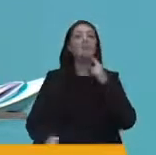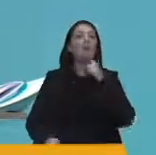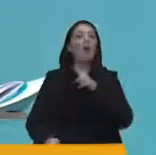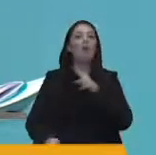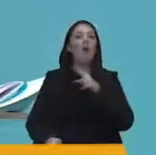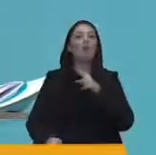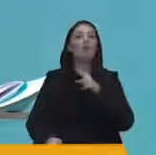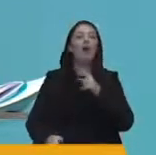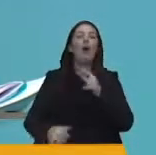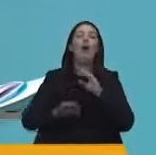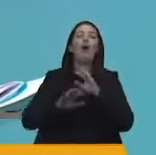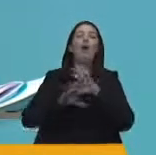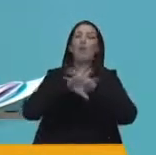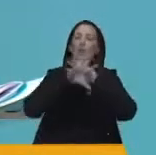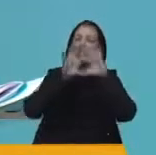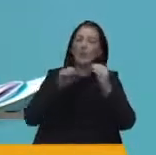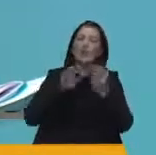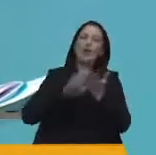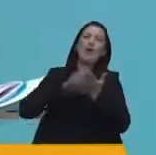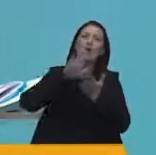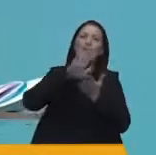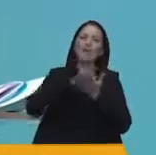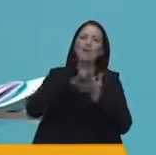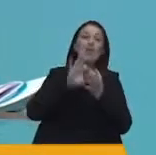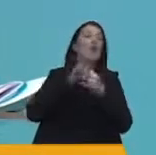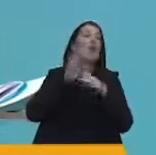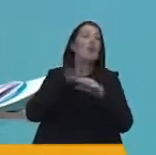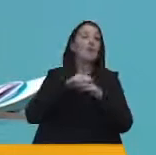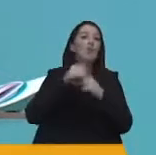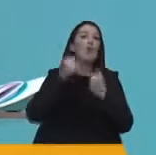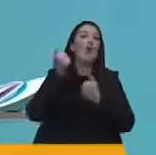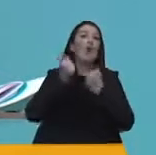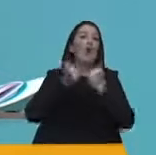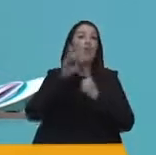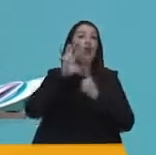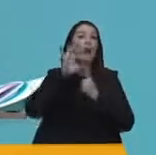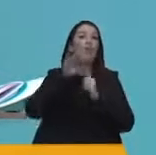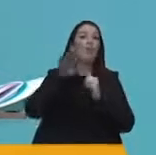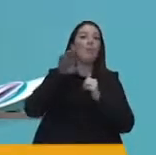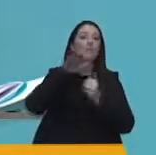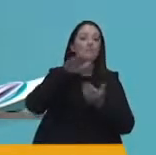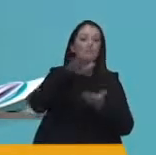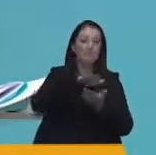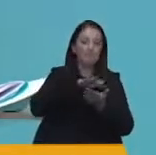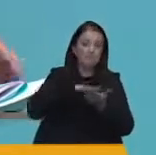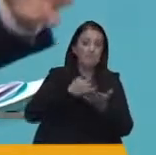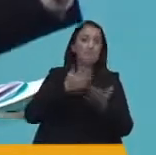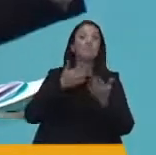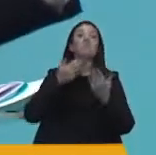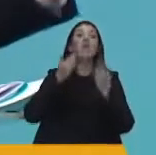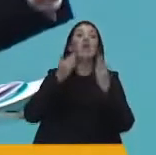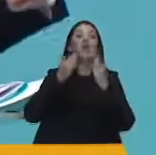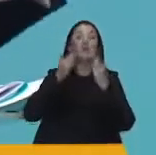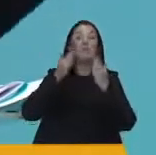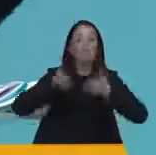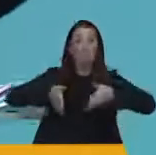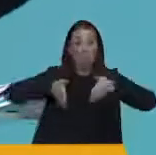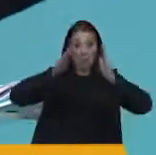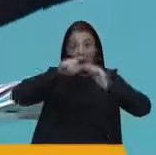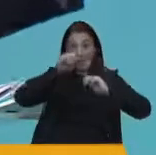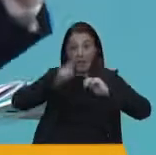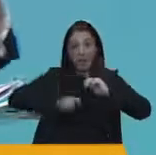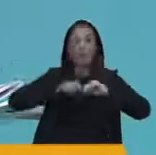bütün adımları ne yapıyoruz? Otopark mı yapıyoruz? Bina mı yapıyoruz? Ne yapıyoruz?